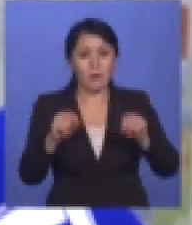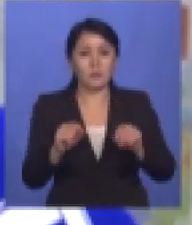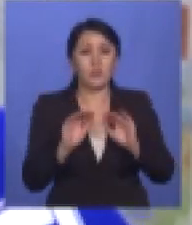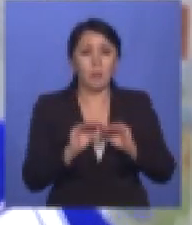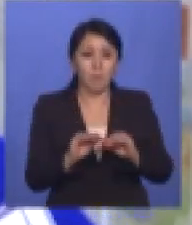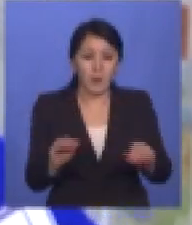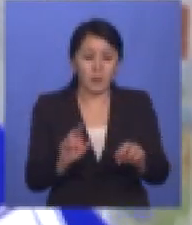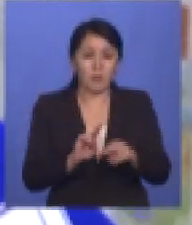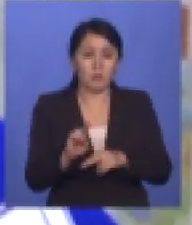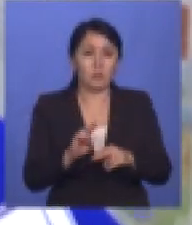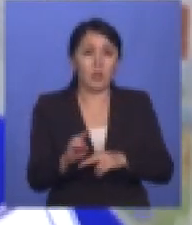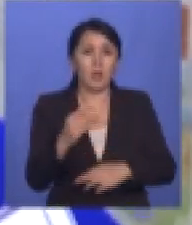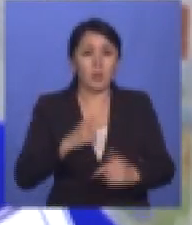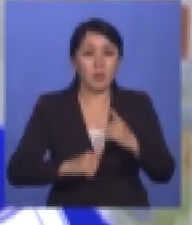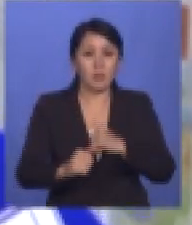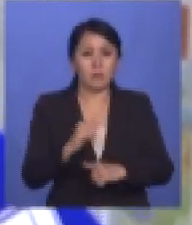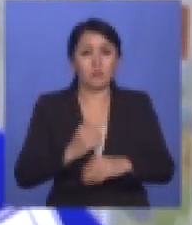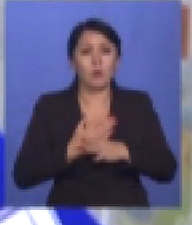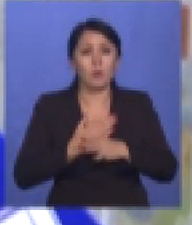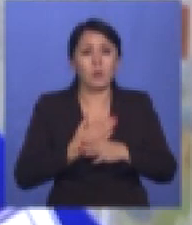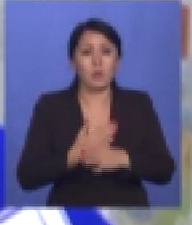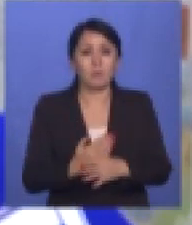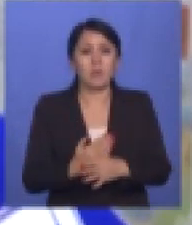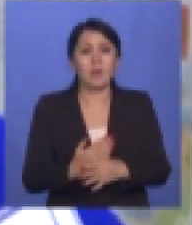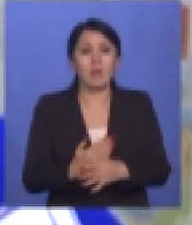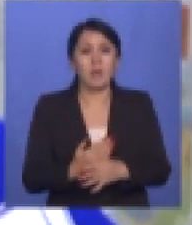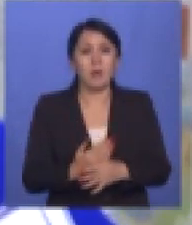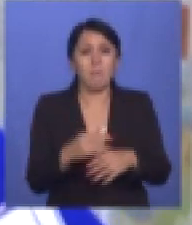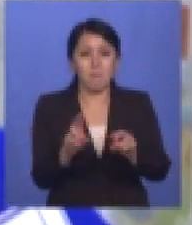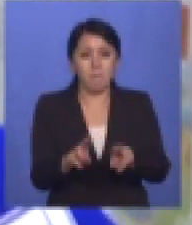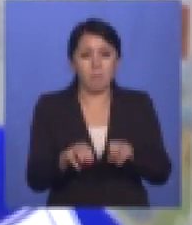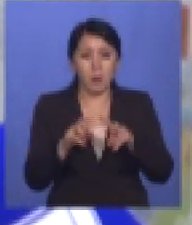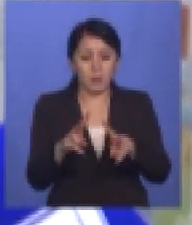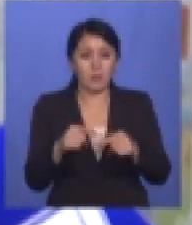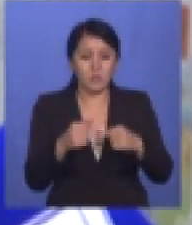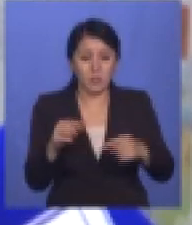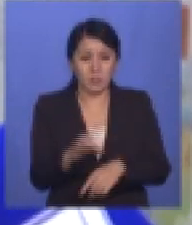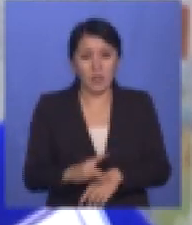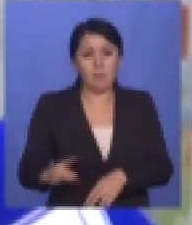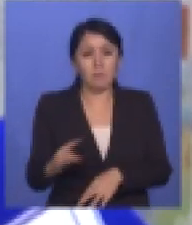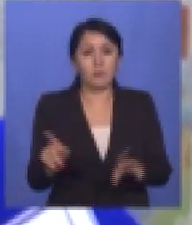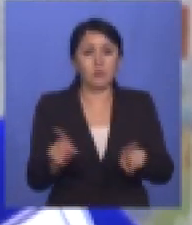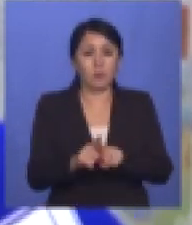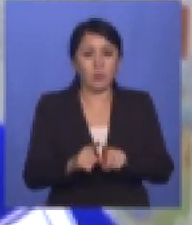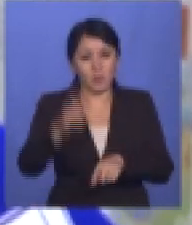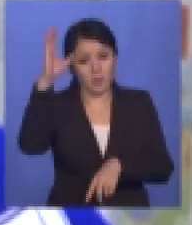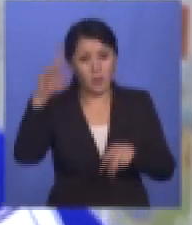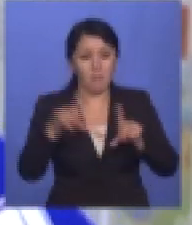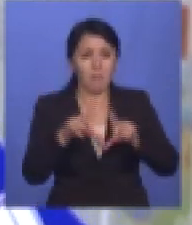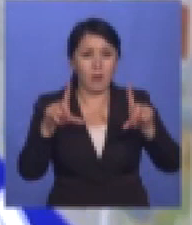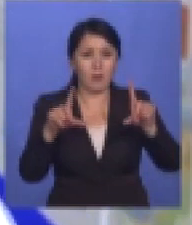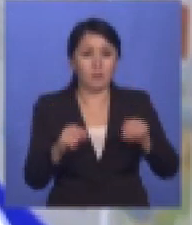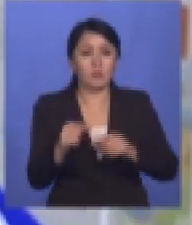алатын балаларға және оқытушыларға көмек көрсету. Әрине, біздің мамандар елдің әр аумағындағы дәл осындай білім беру